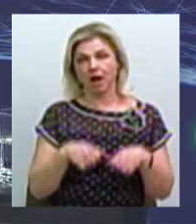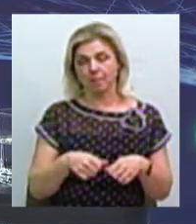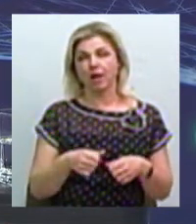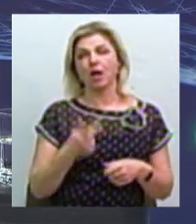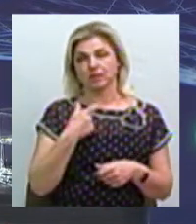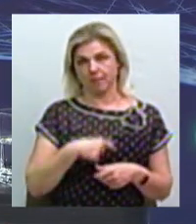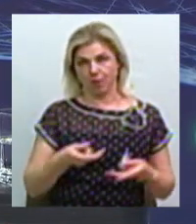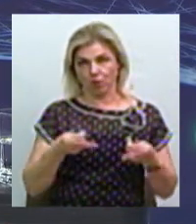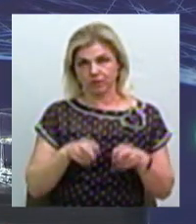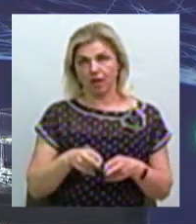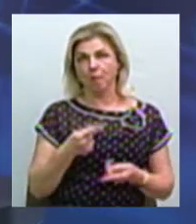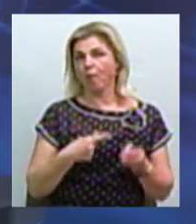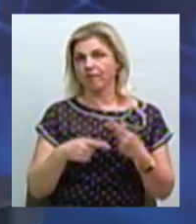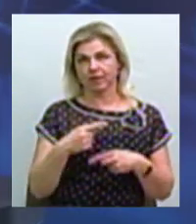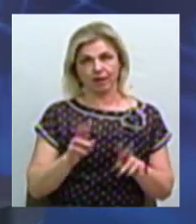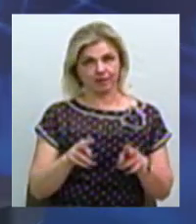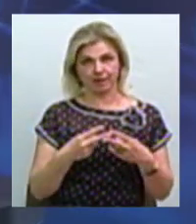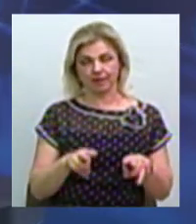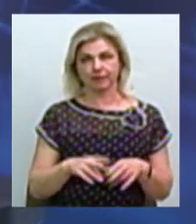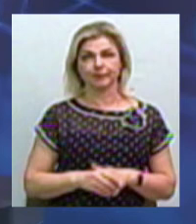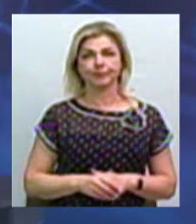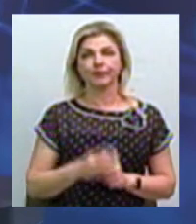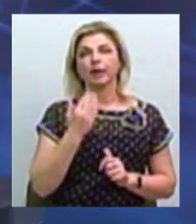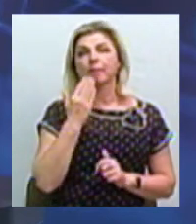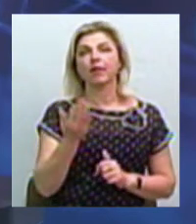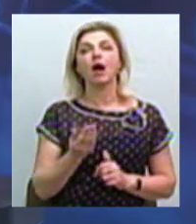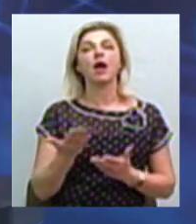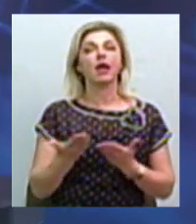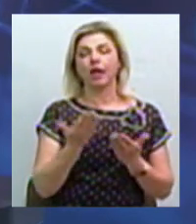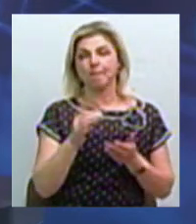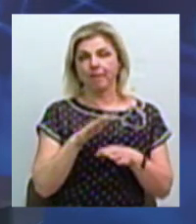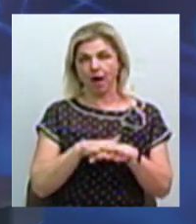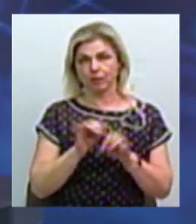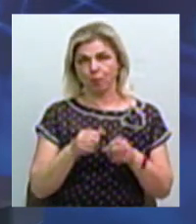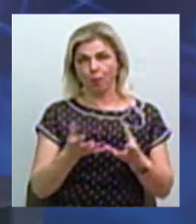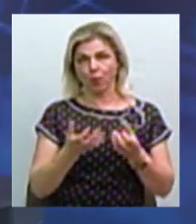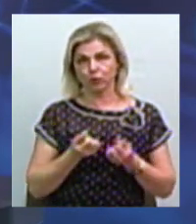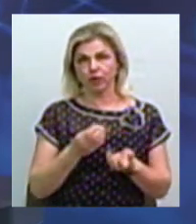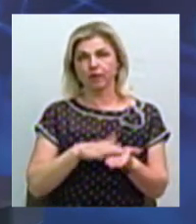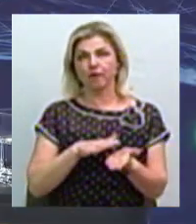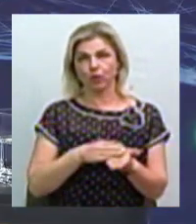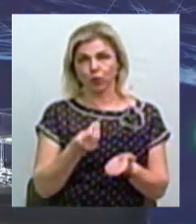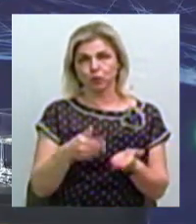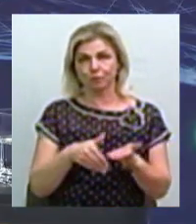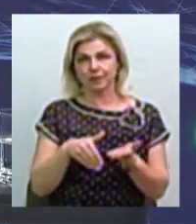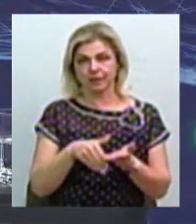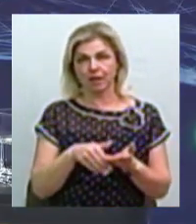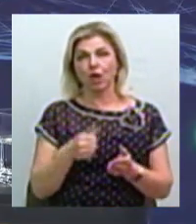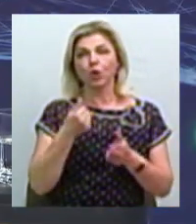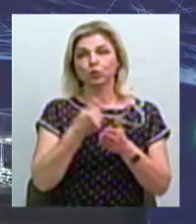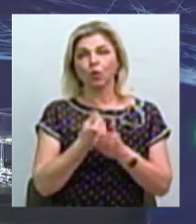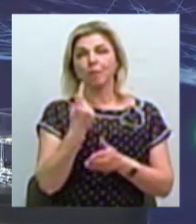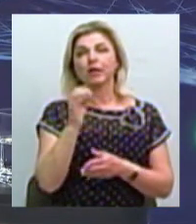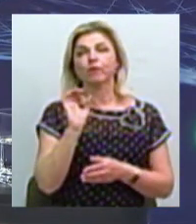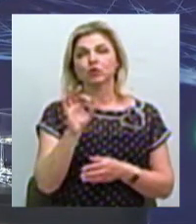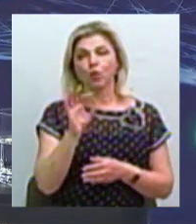потрібно. У яких банках можна отримати монетизовану субсидію? Ну, взагалі, до 1 жовтня